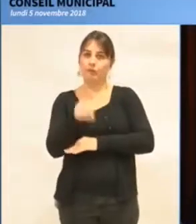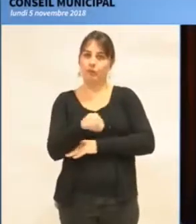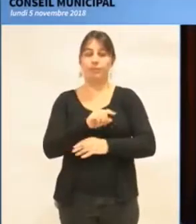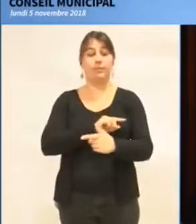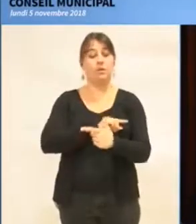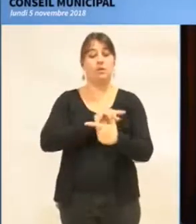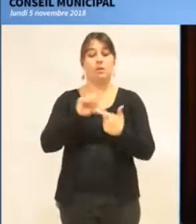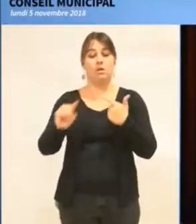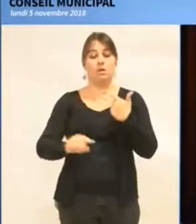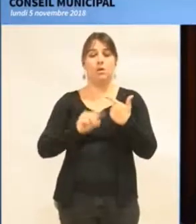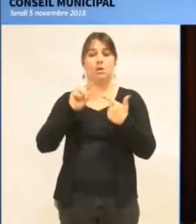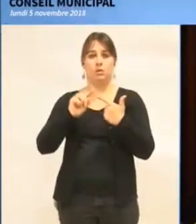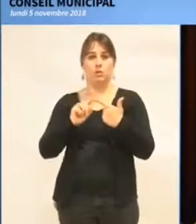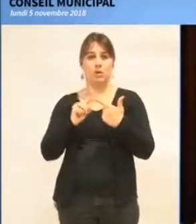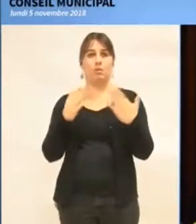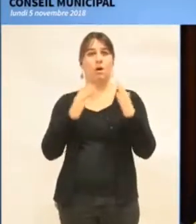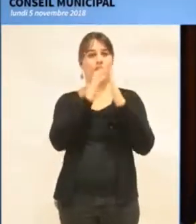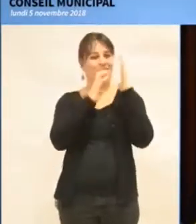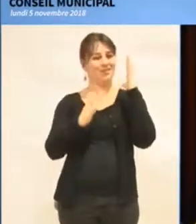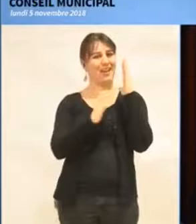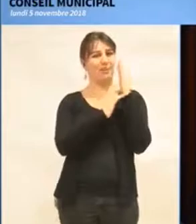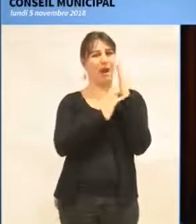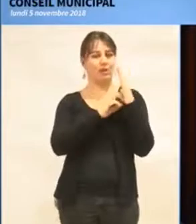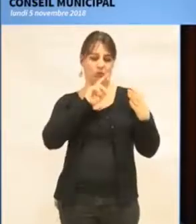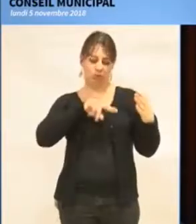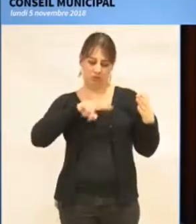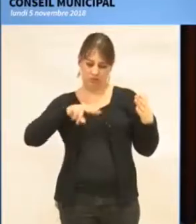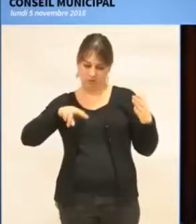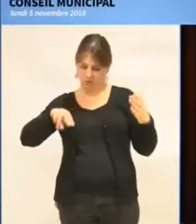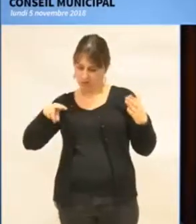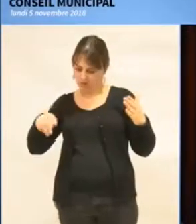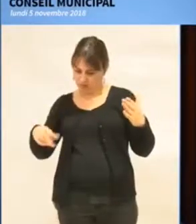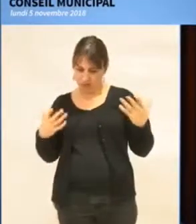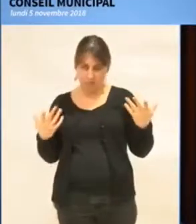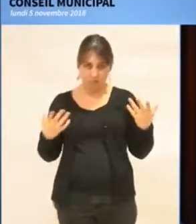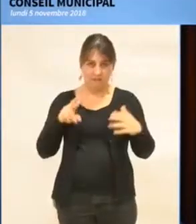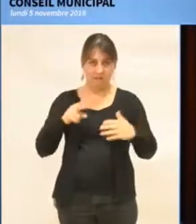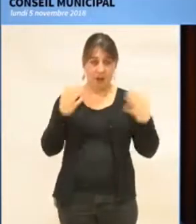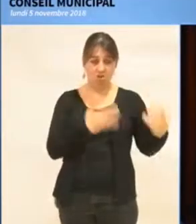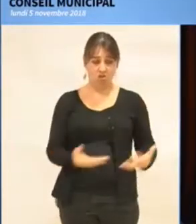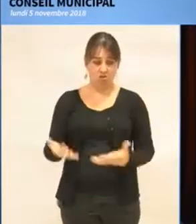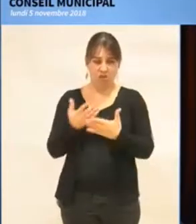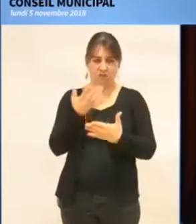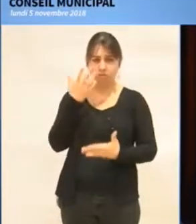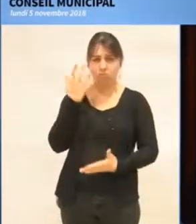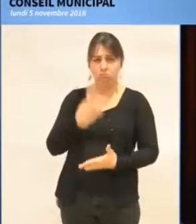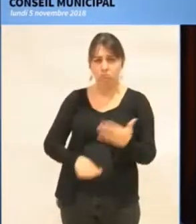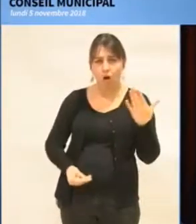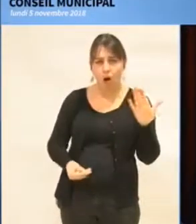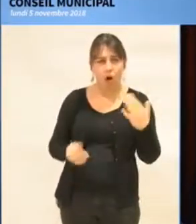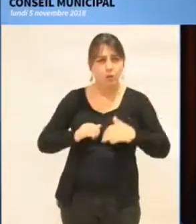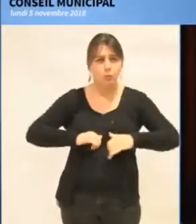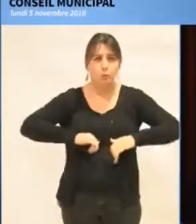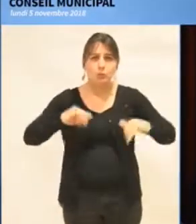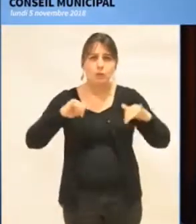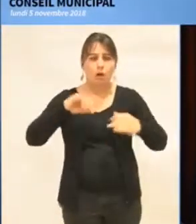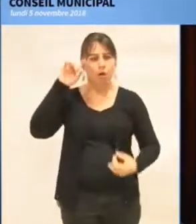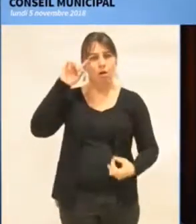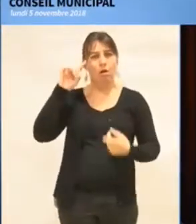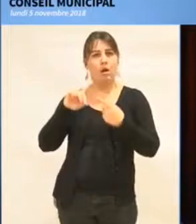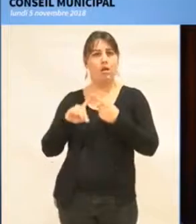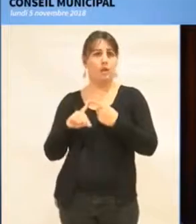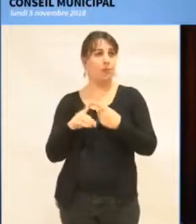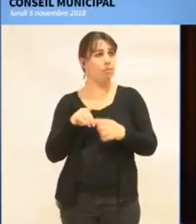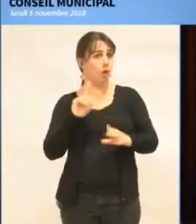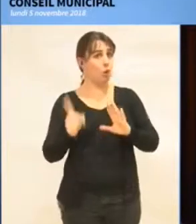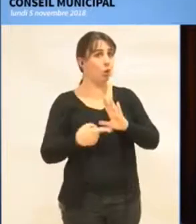chose, c'est que cette délibération manque au moins de présentation des tendances chiffrées sur les sujets qui inquiètent